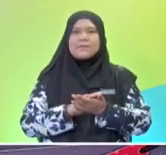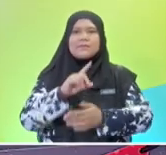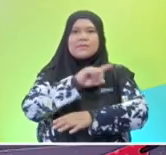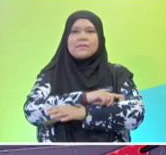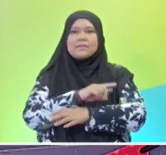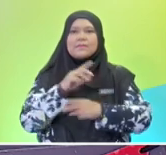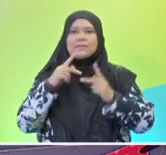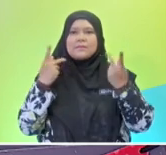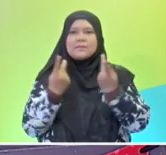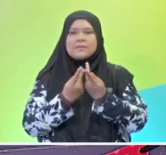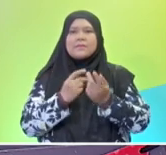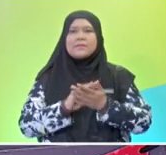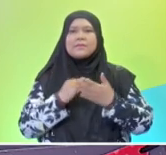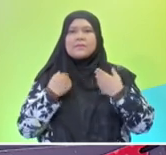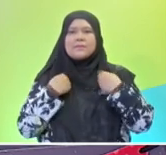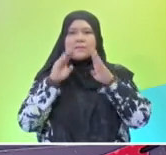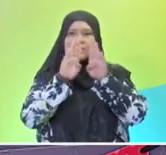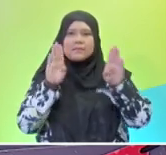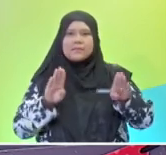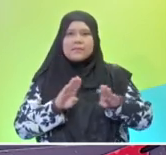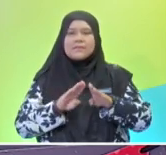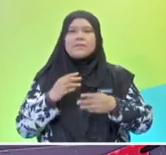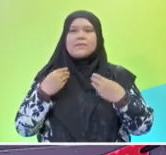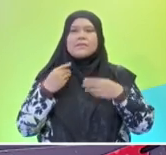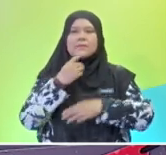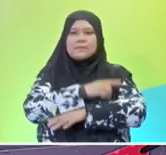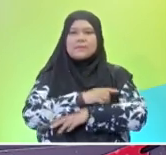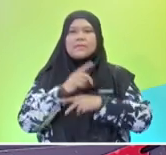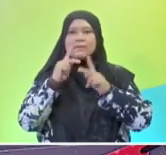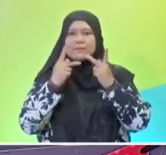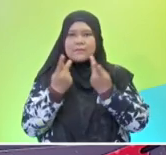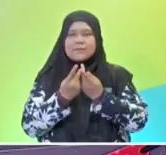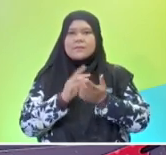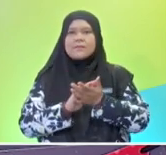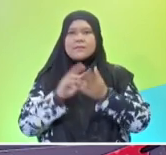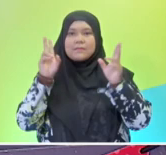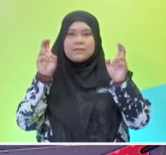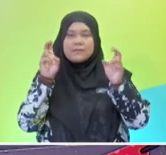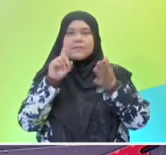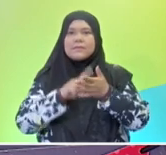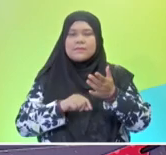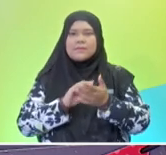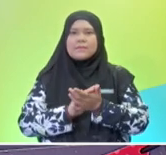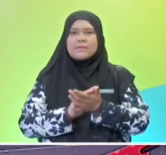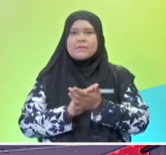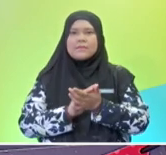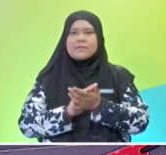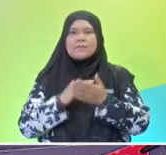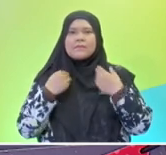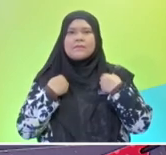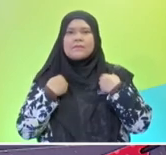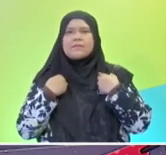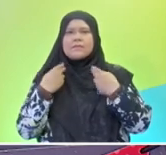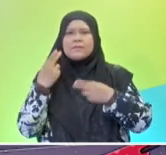Keluarga. Okey, kita ada bingkai Hari Keluarga. Jadi apa kaitan kita nak belajar tentang apa ni? Hari Keluarga ke cikgu? Ya, Hari